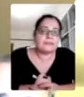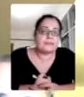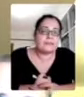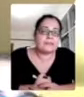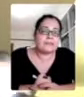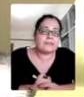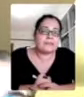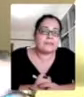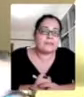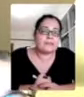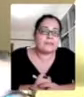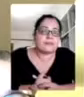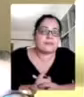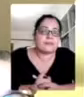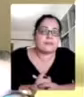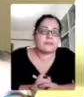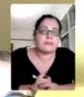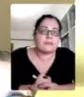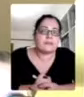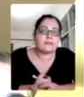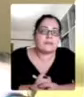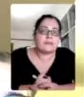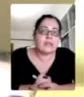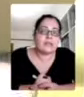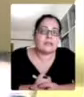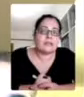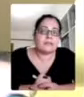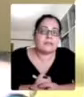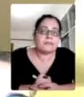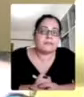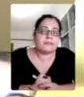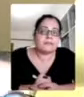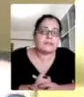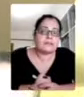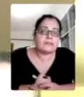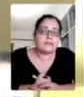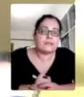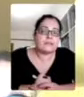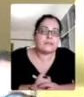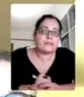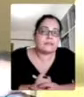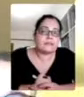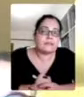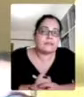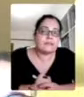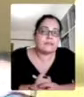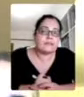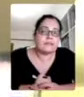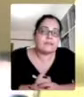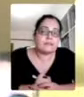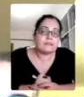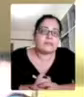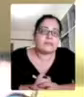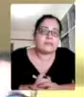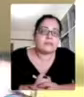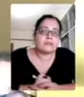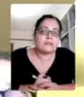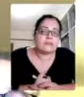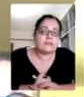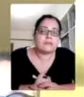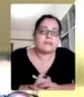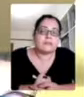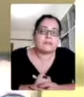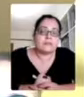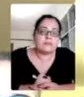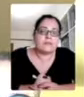ısıtılır Breyer'a göre, ben onun öyle olduğunu düşünüyorum. Çünkü lüle Evet. taşı daha dayanıklı bir malzeme olduğu için insanlar genelde içerken daha